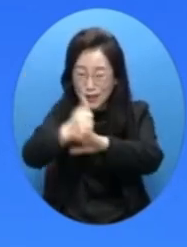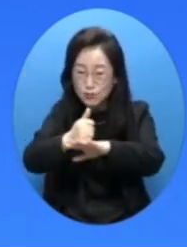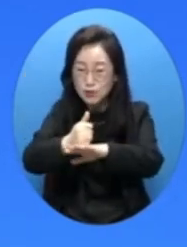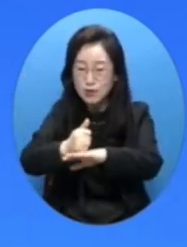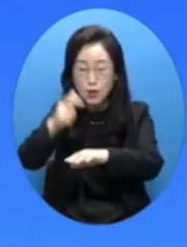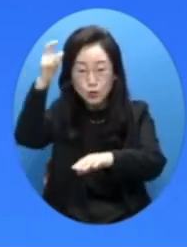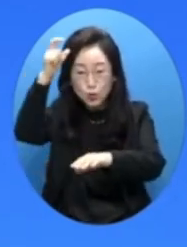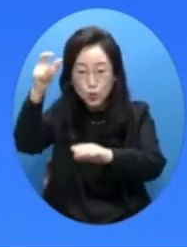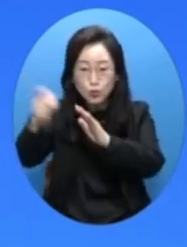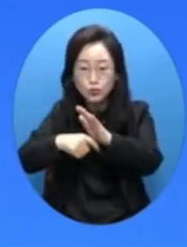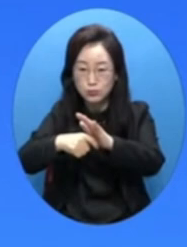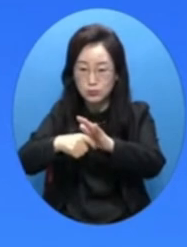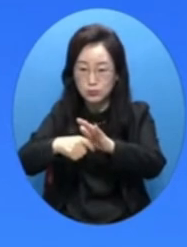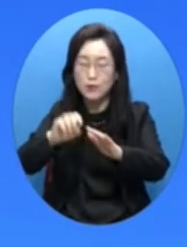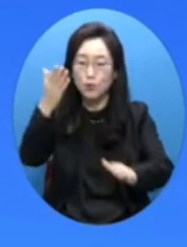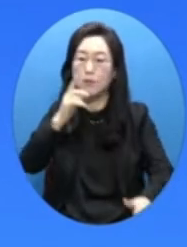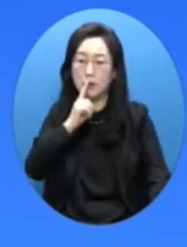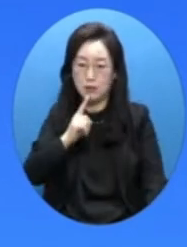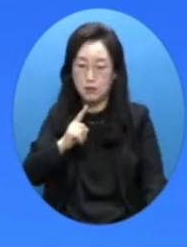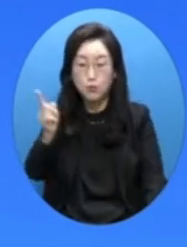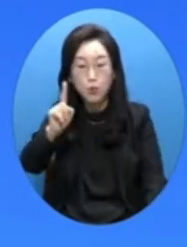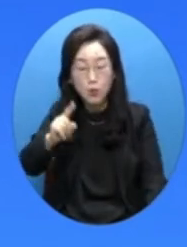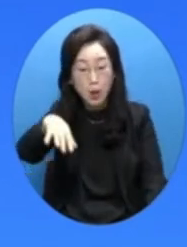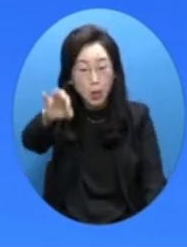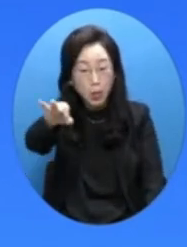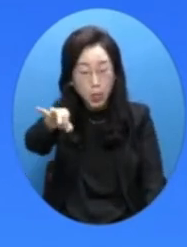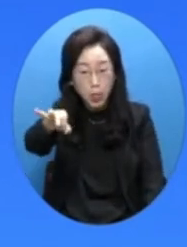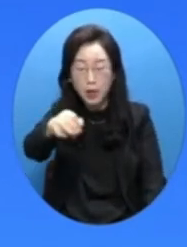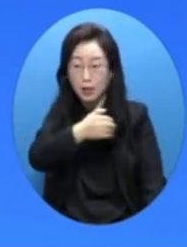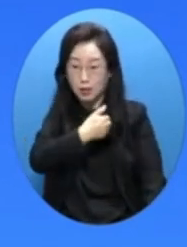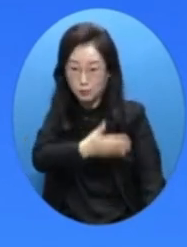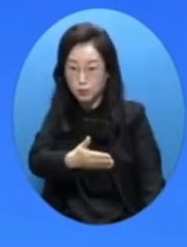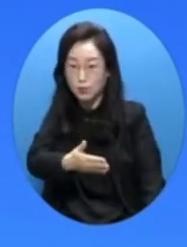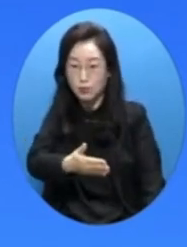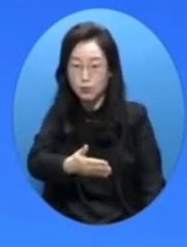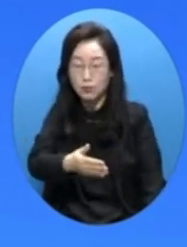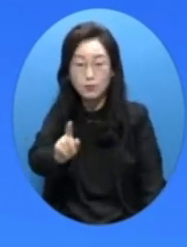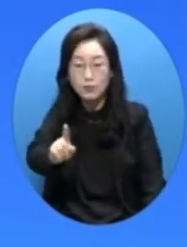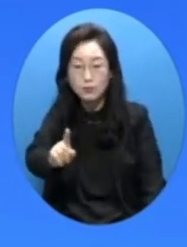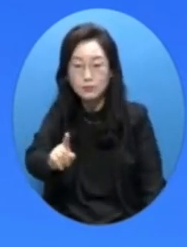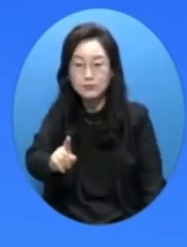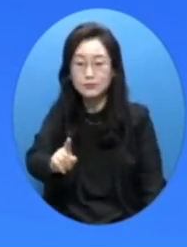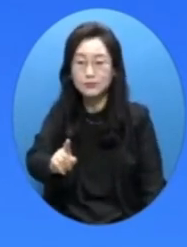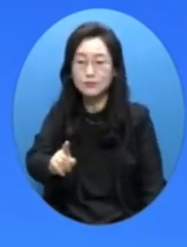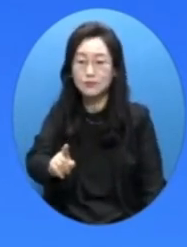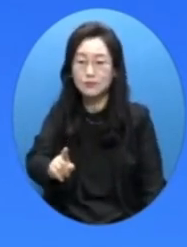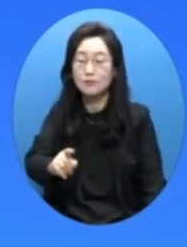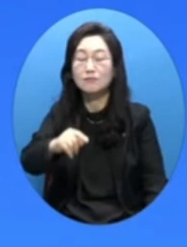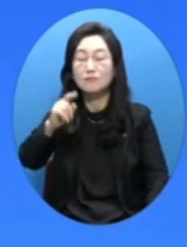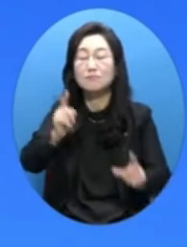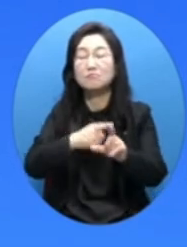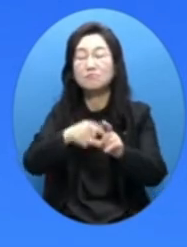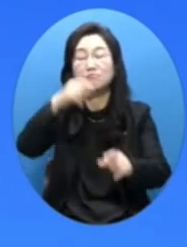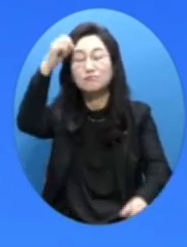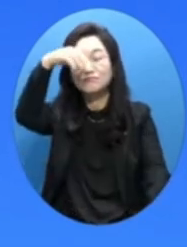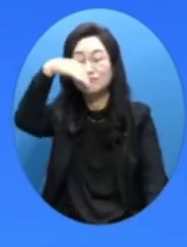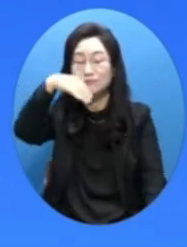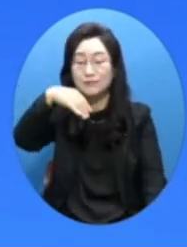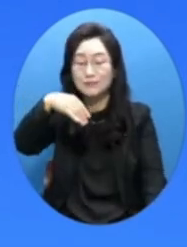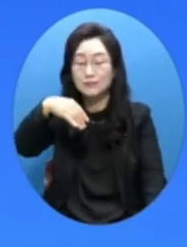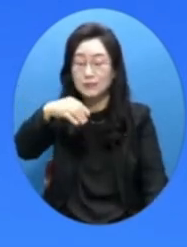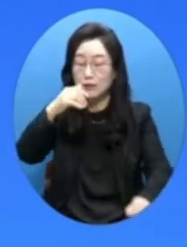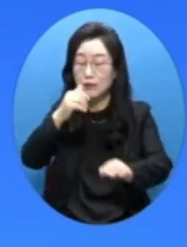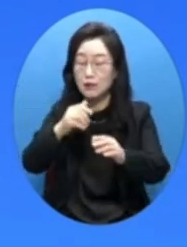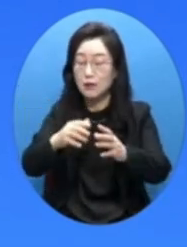말이 있습니다 아무것도 아닌 거 같았지만 처음에 잘 맞아서 그대로 방심하고 내버려두고 그것이